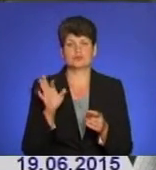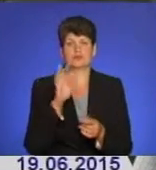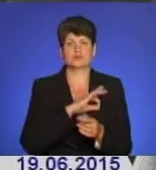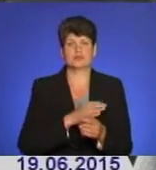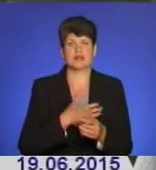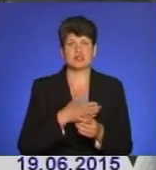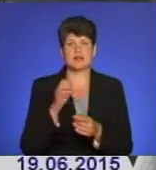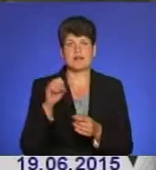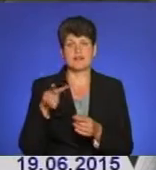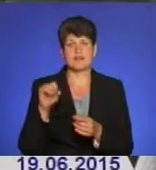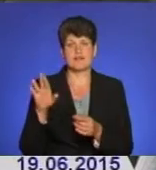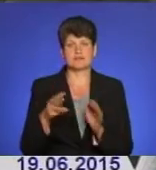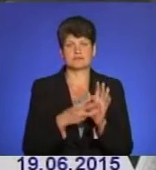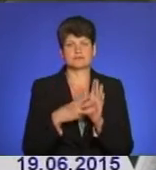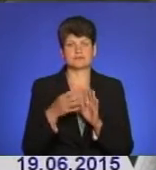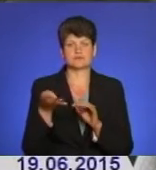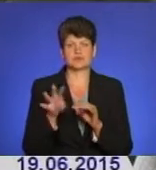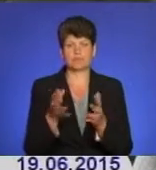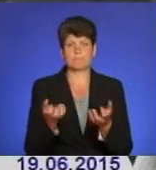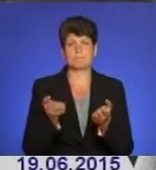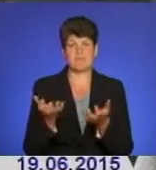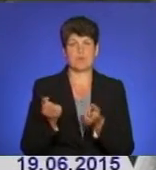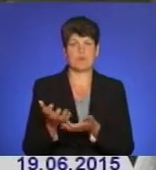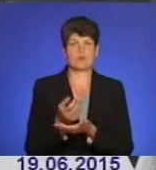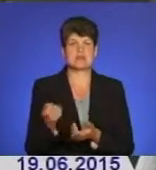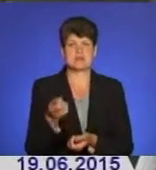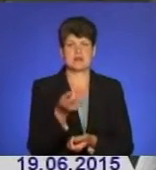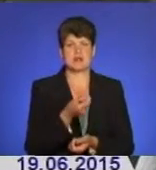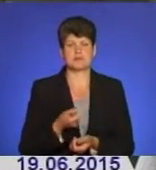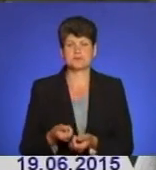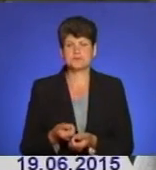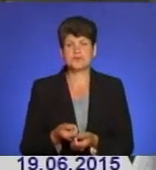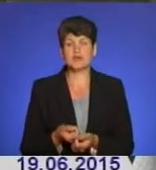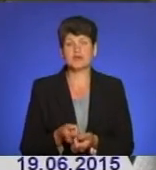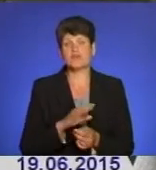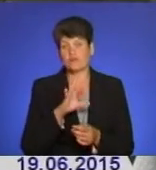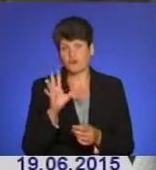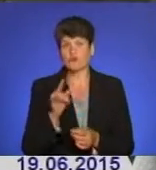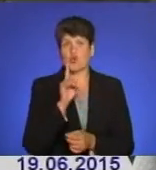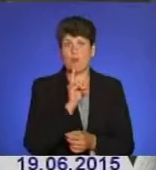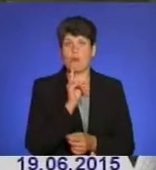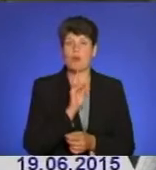элеваторов в прием урожая. Так что все пока